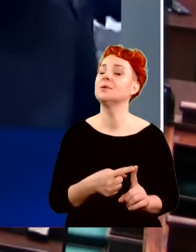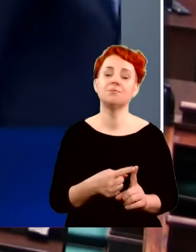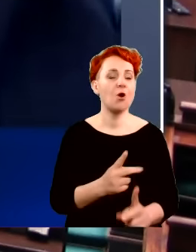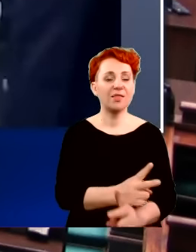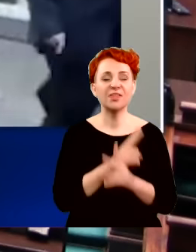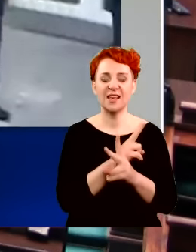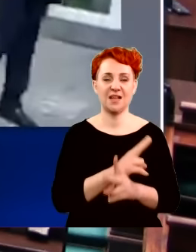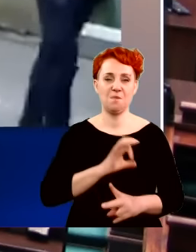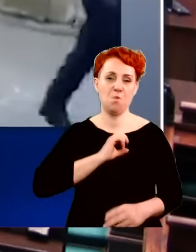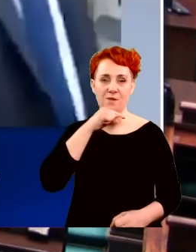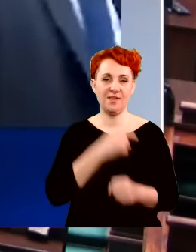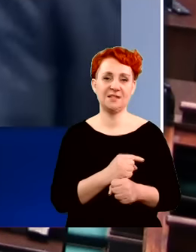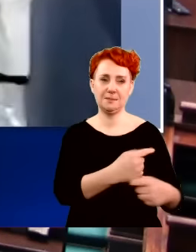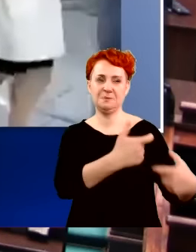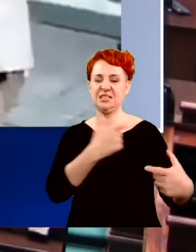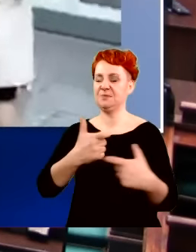jakichkolwiek